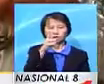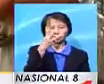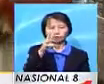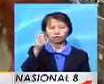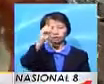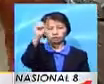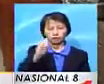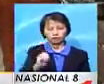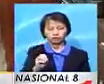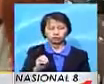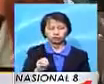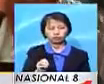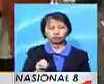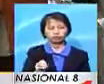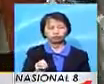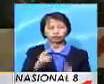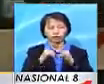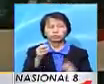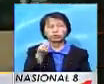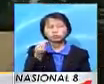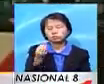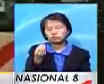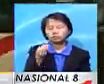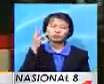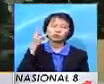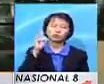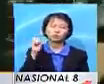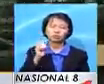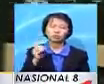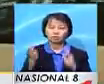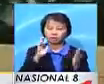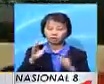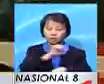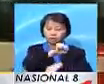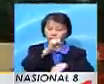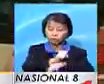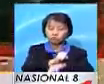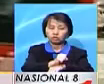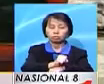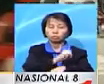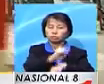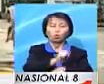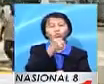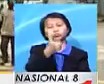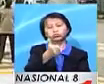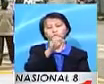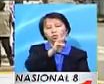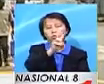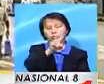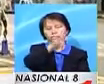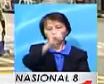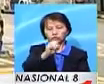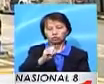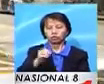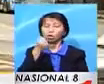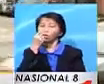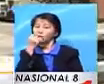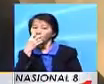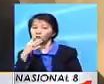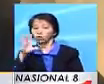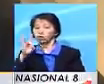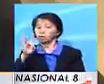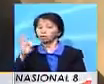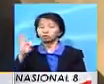16% amat rendah berbanding dengan Singapura 62%. Kalau di Hong Kong